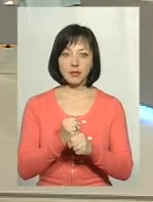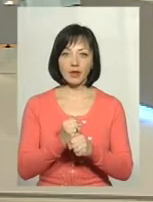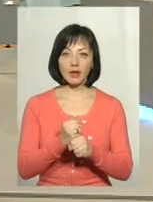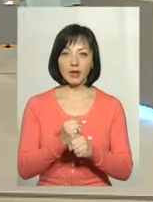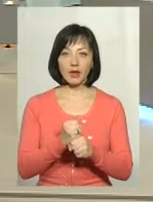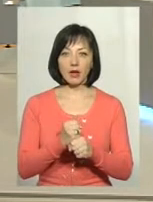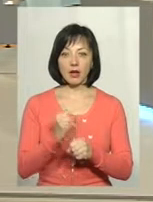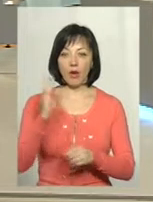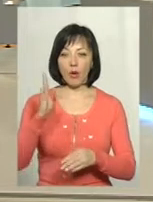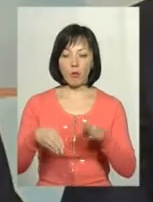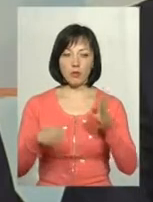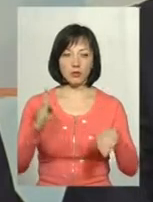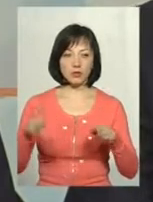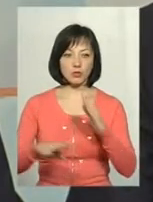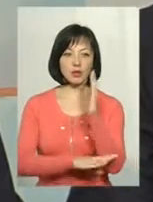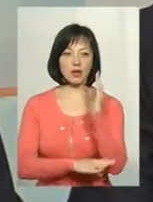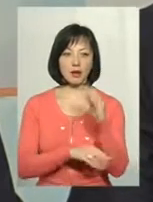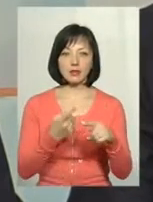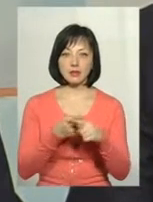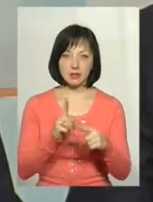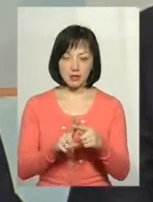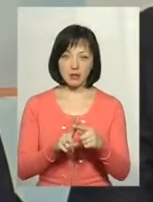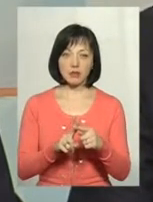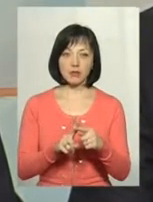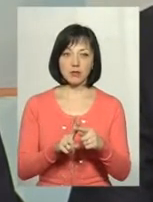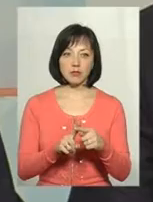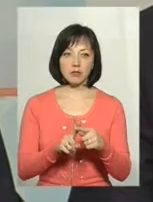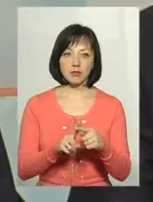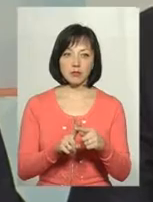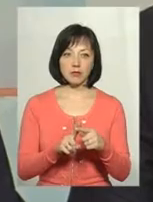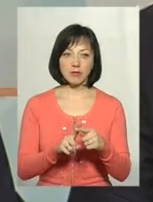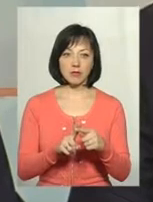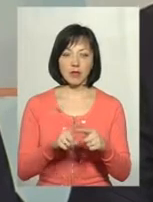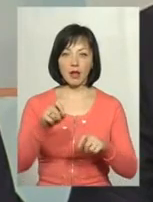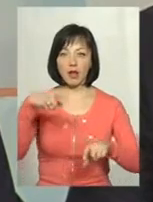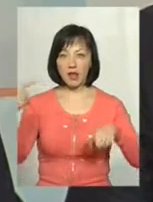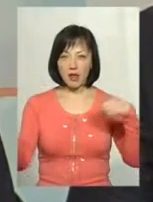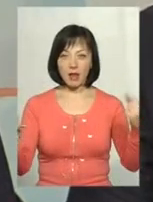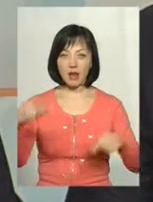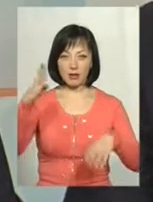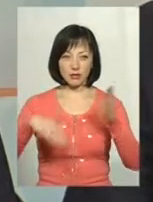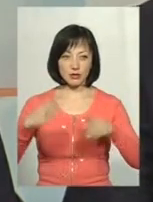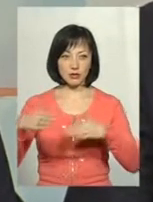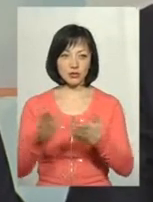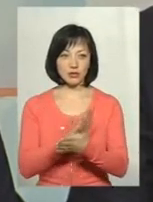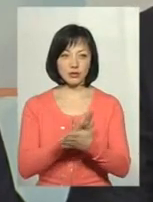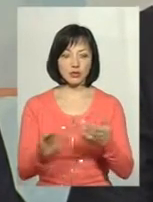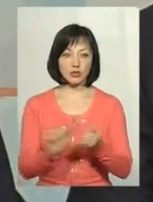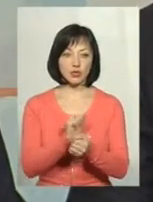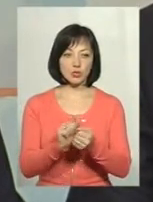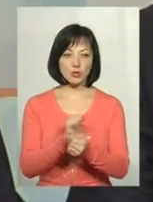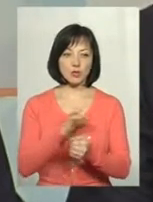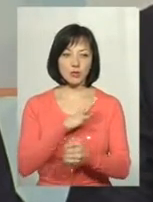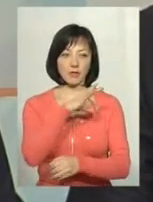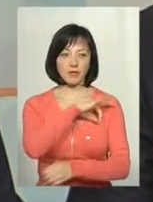цьому додатково ці всі дерева були, я кажу, не дерева, а гілля обрізано, ці всі сухостой